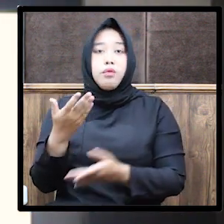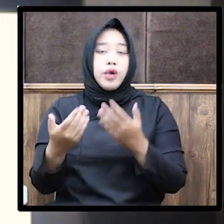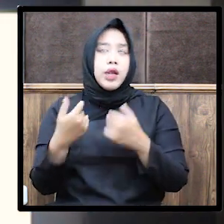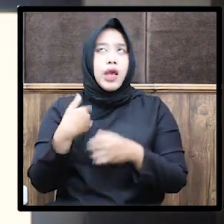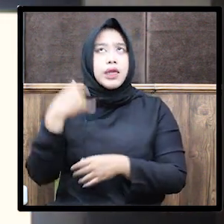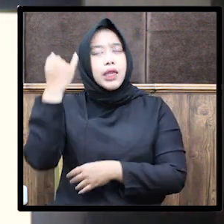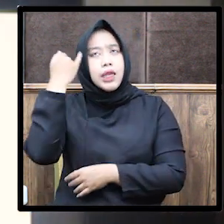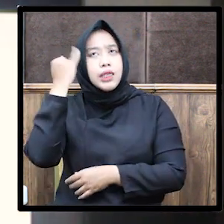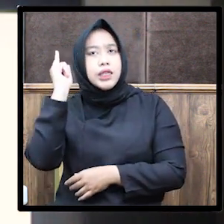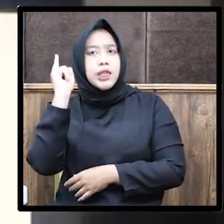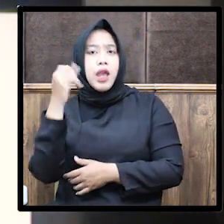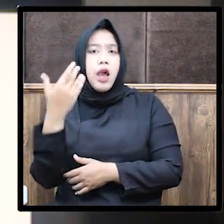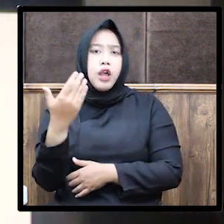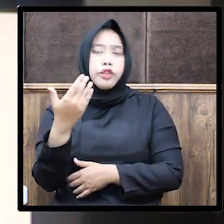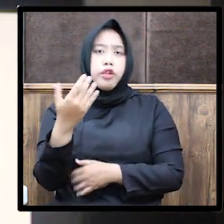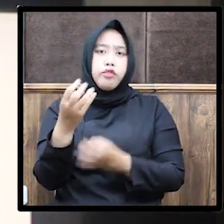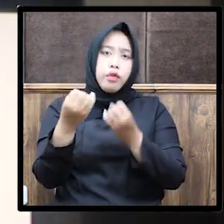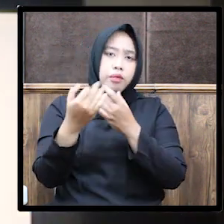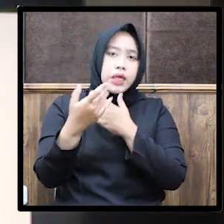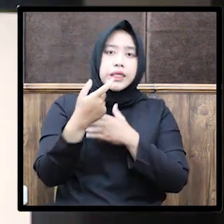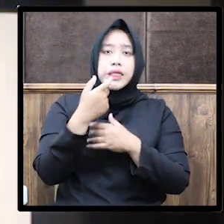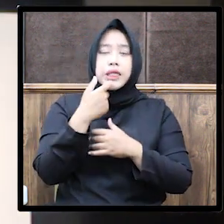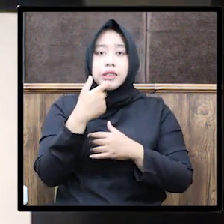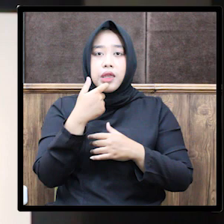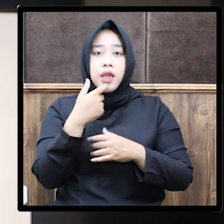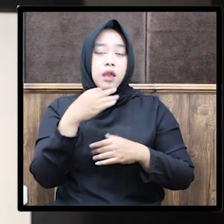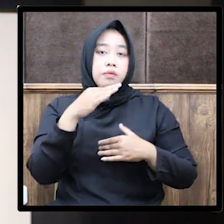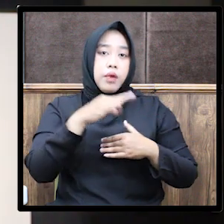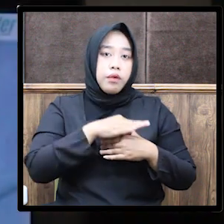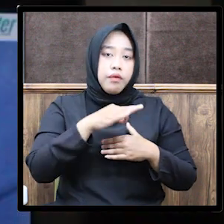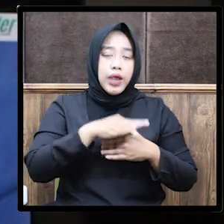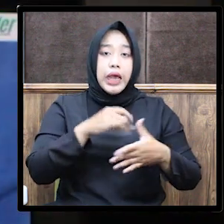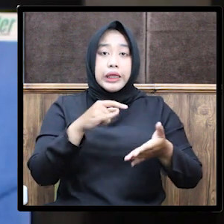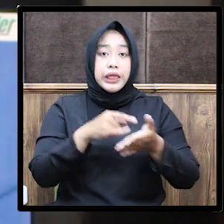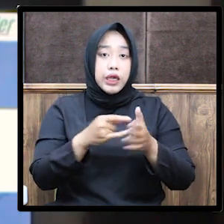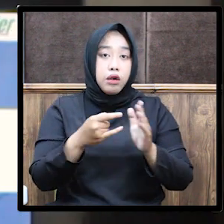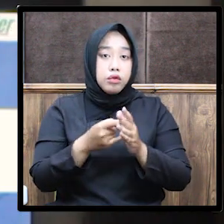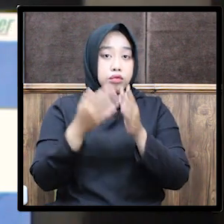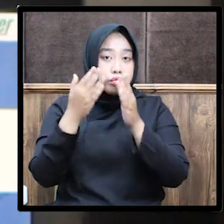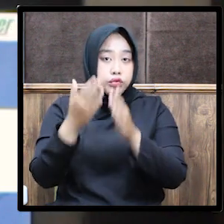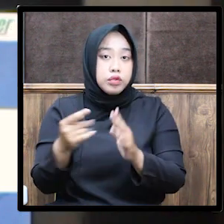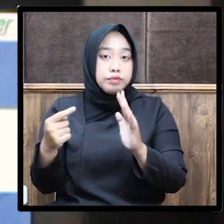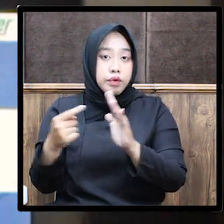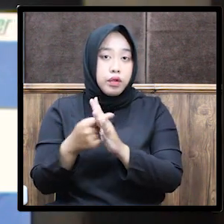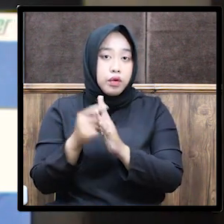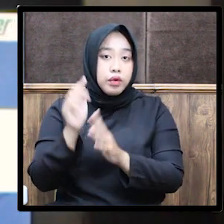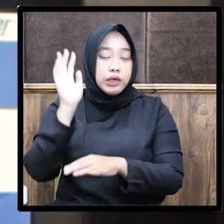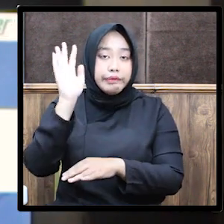atau wacana terkait dengan pemanfaatan teknologi untuk pemilu yang akan datang nih terkait dengan bagaimana